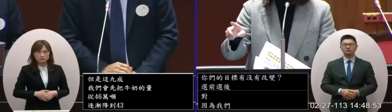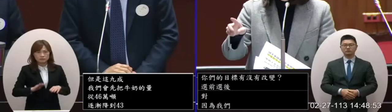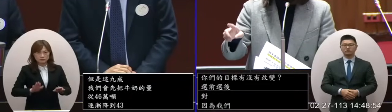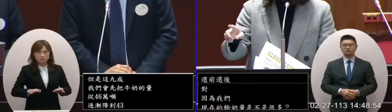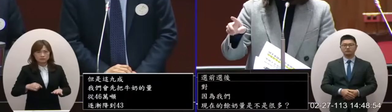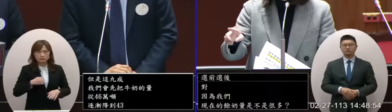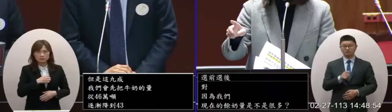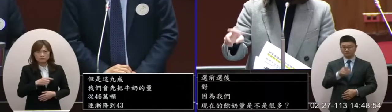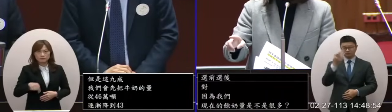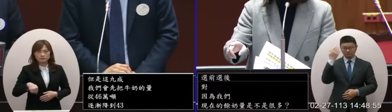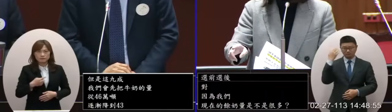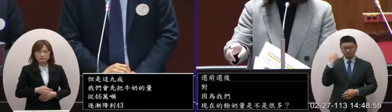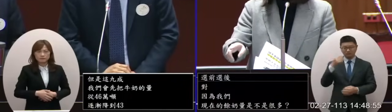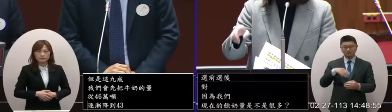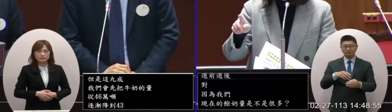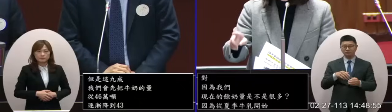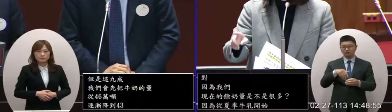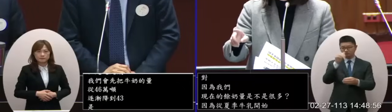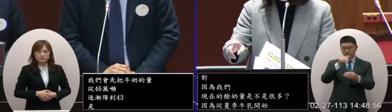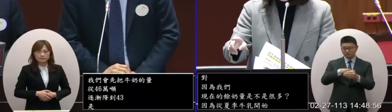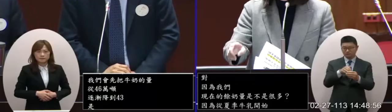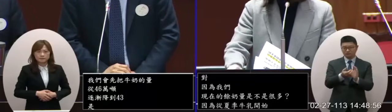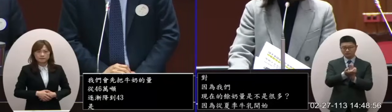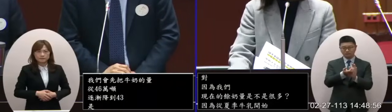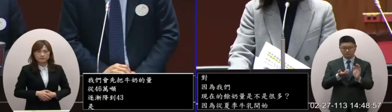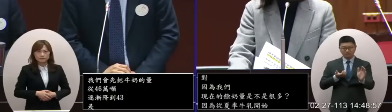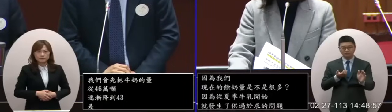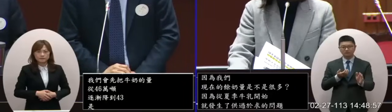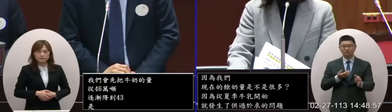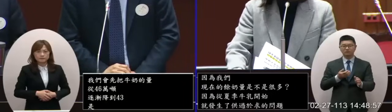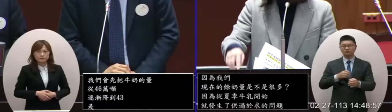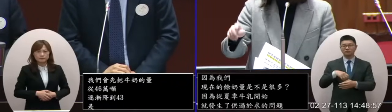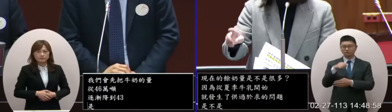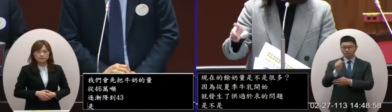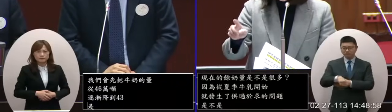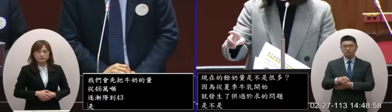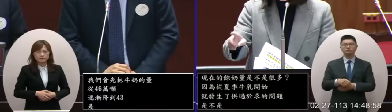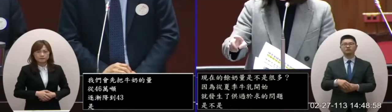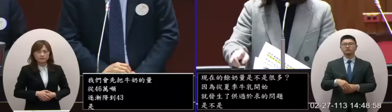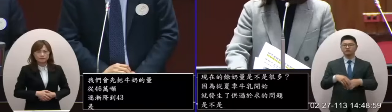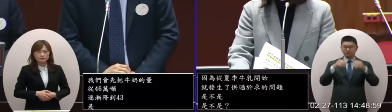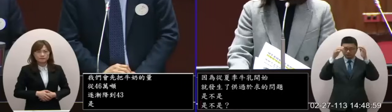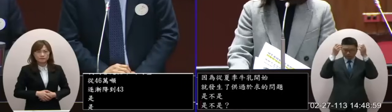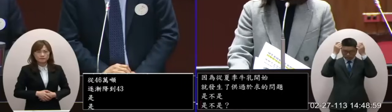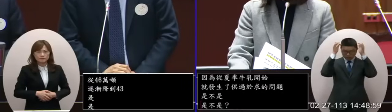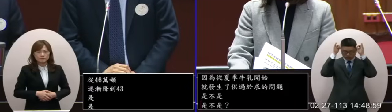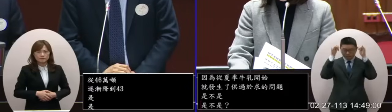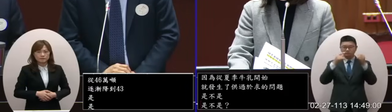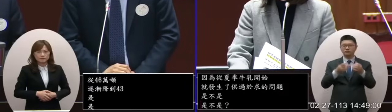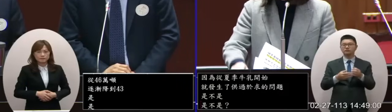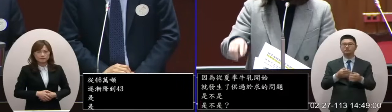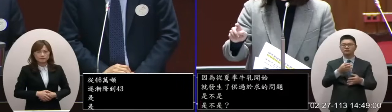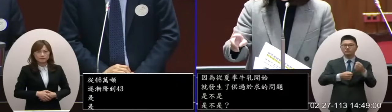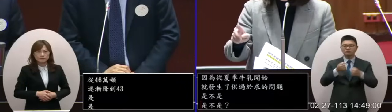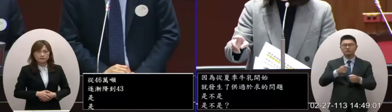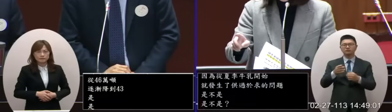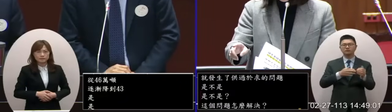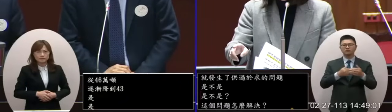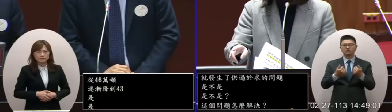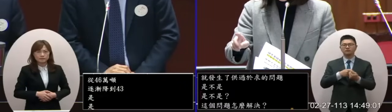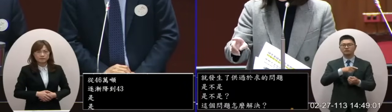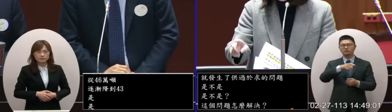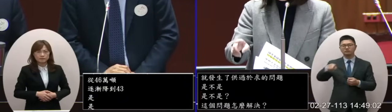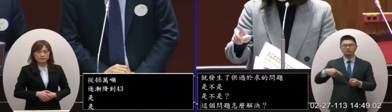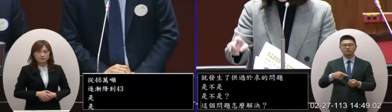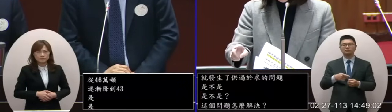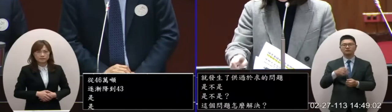你们当初在选前有承诺酪农协会，承诺那些酪农的朋友，你们